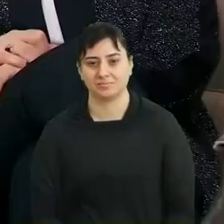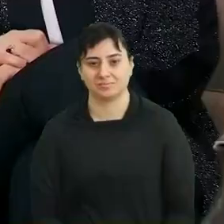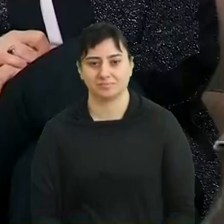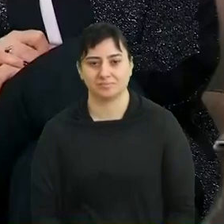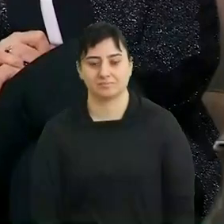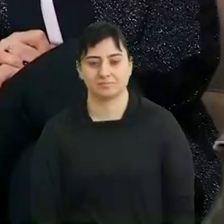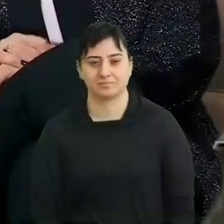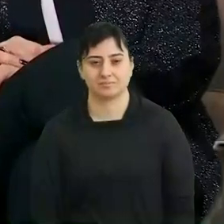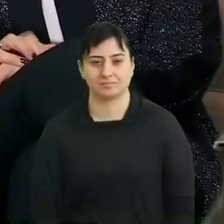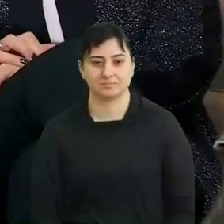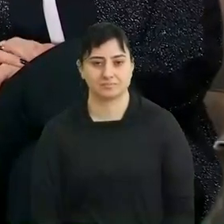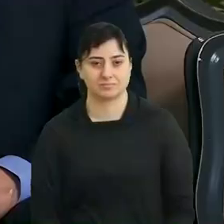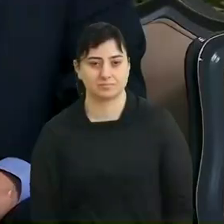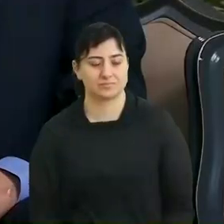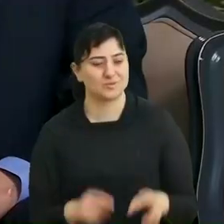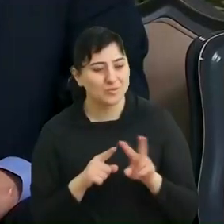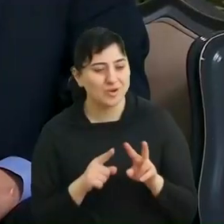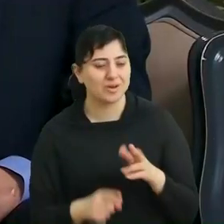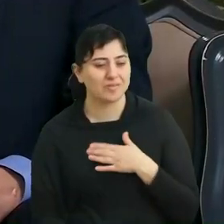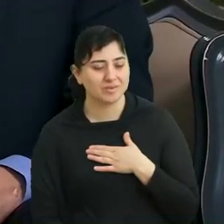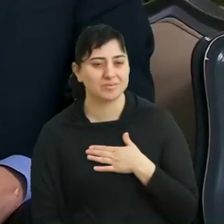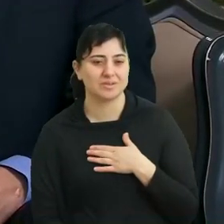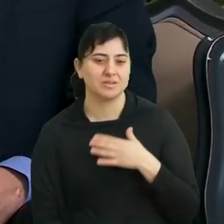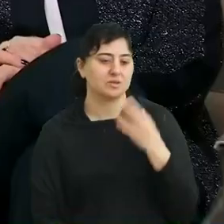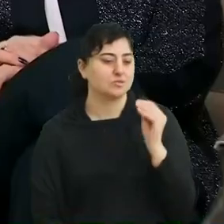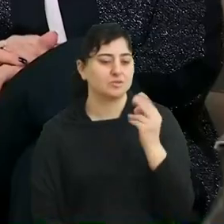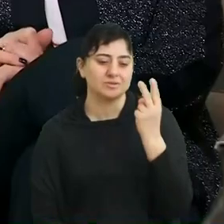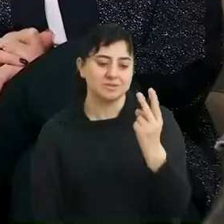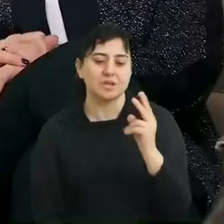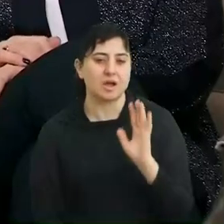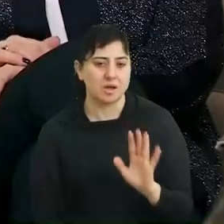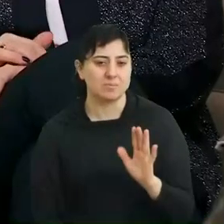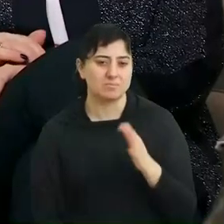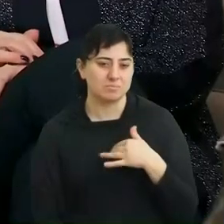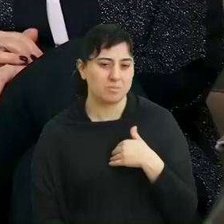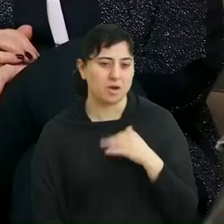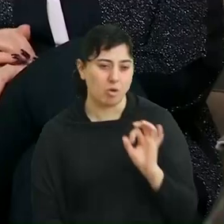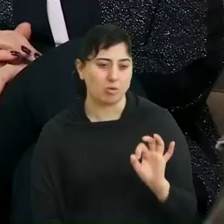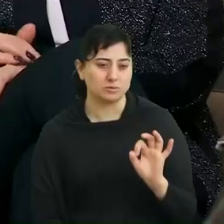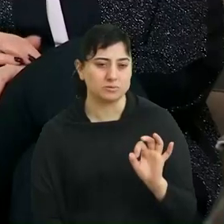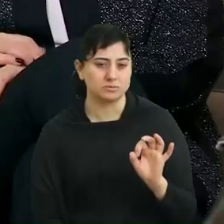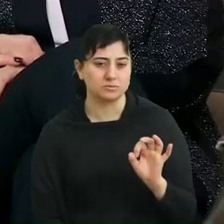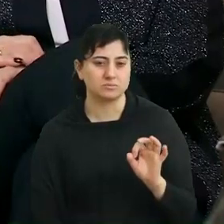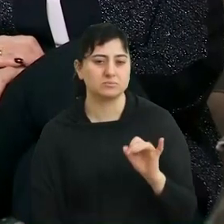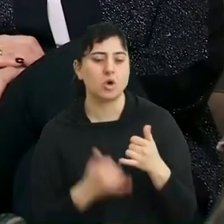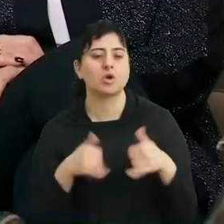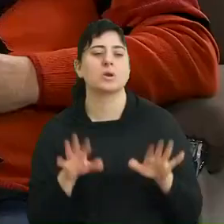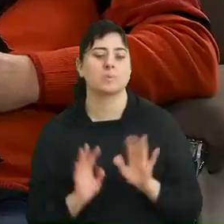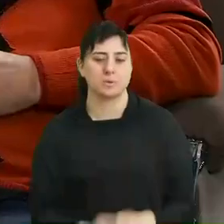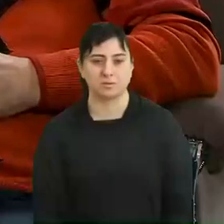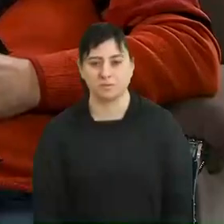açıkçası. Vallahi Nurhan evladım, yani uşak sizin uşağınız ama yani bana kalırsa